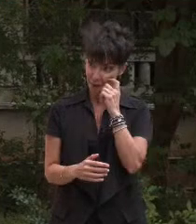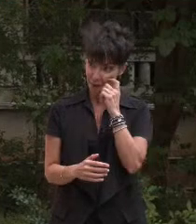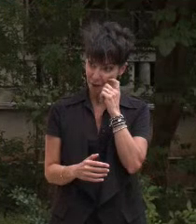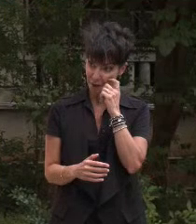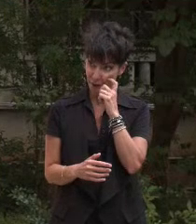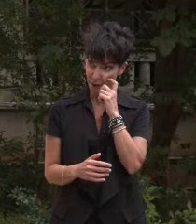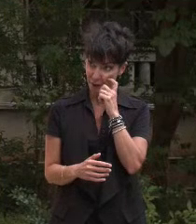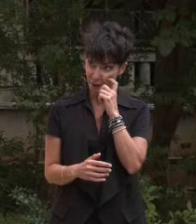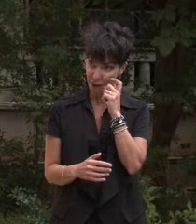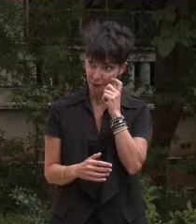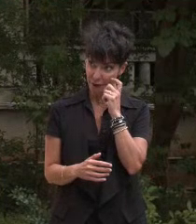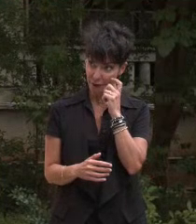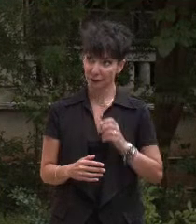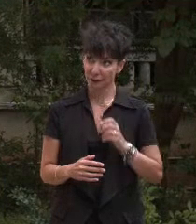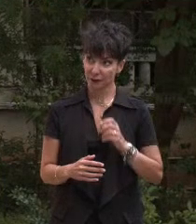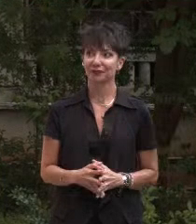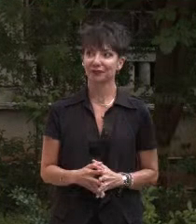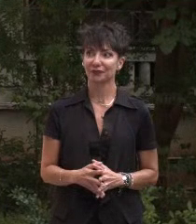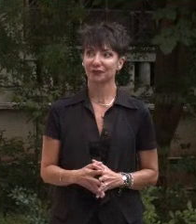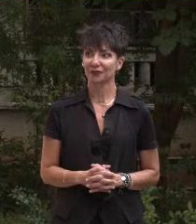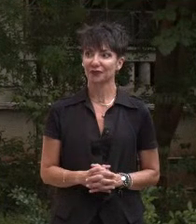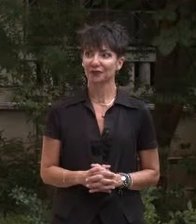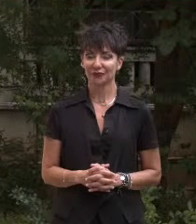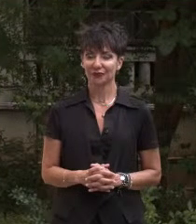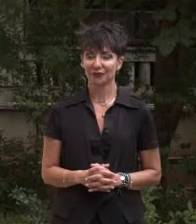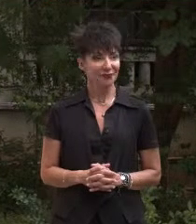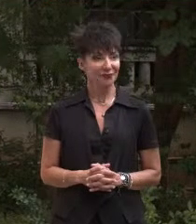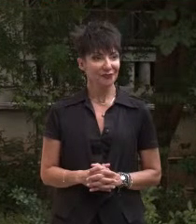την κυρία Βιδάλη για την παρουσία της.